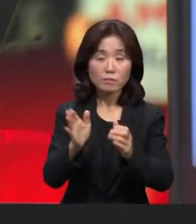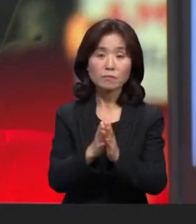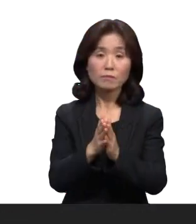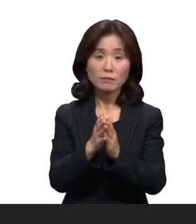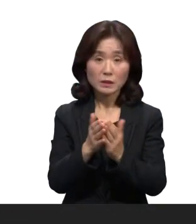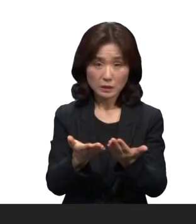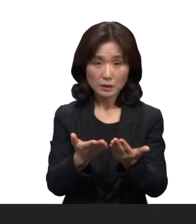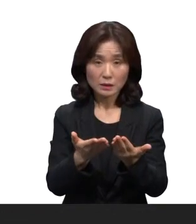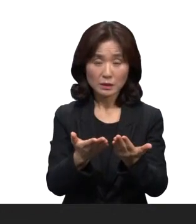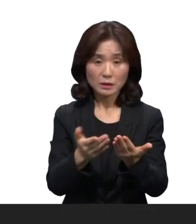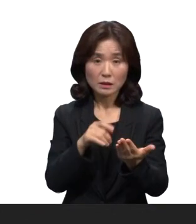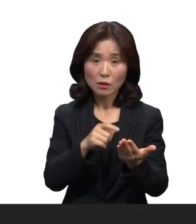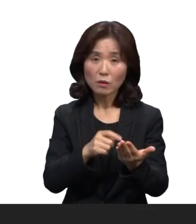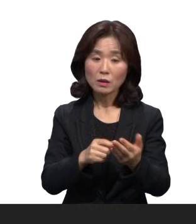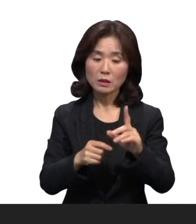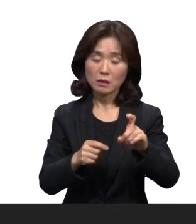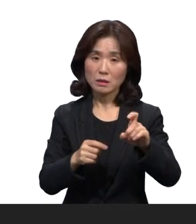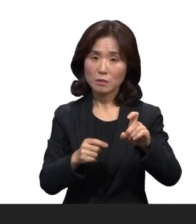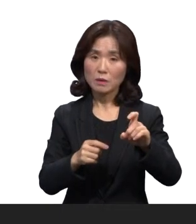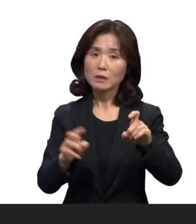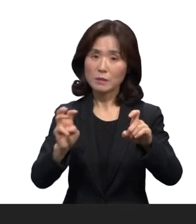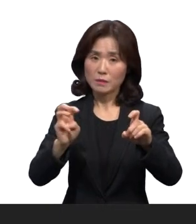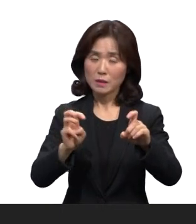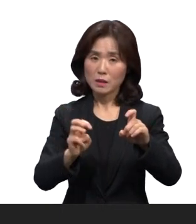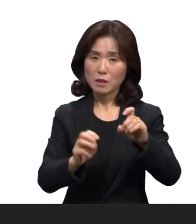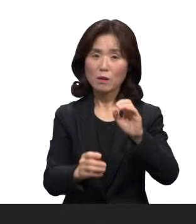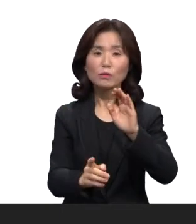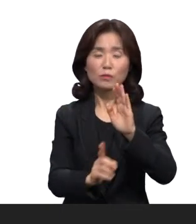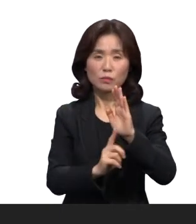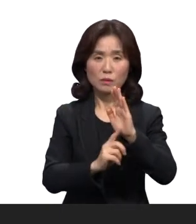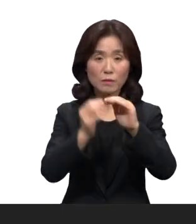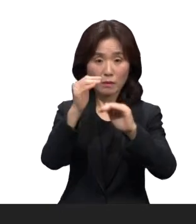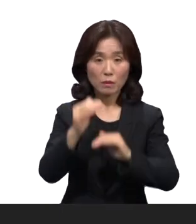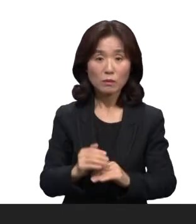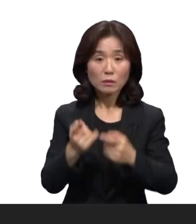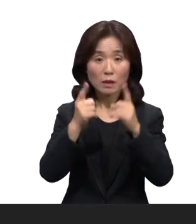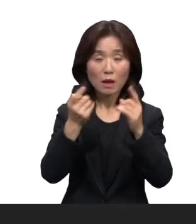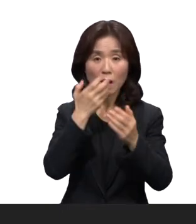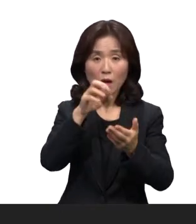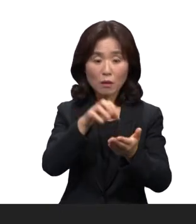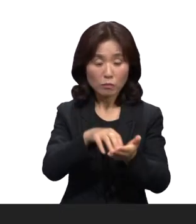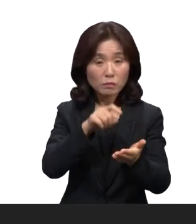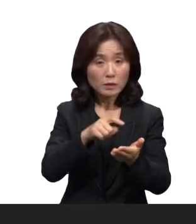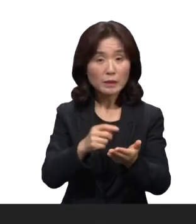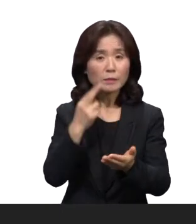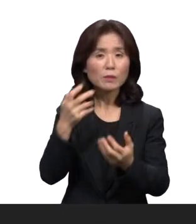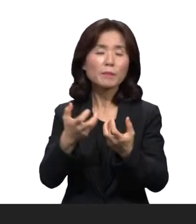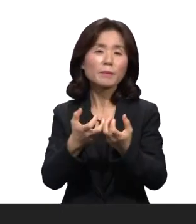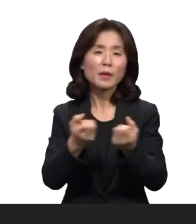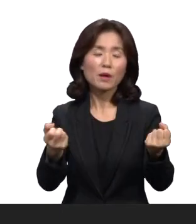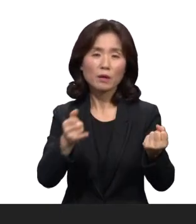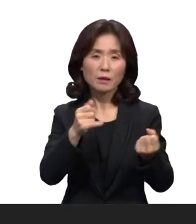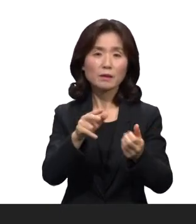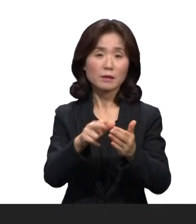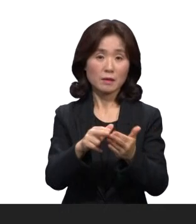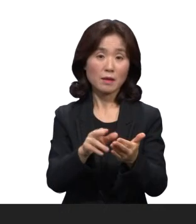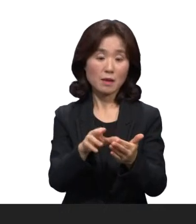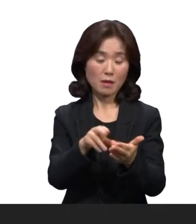하이어 에듀케이션에서 지난 30일에 보도한 내용입니다. 대학 학위가 미국을 갈라놓고 있다라는